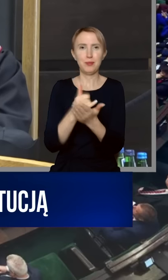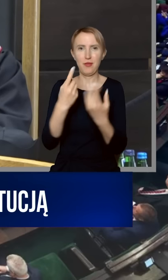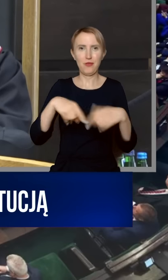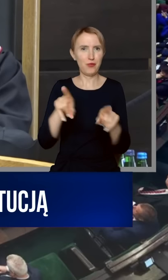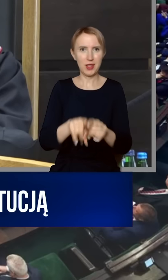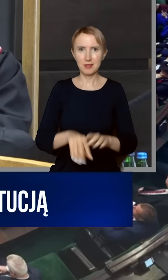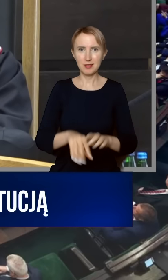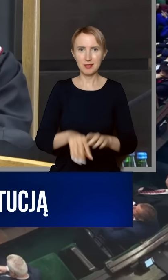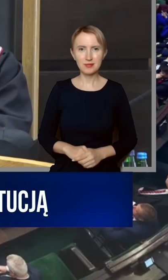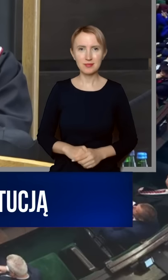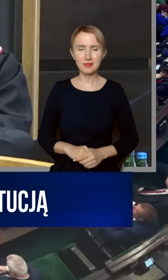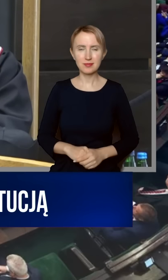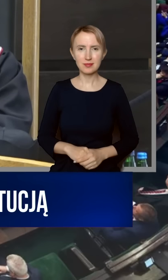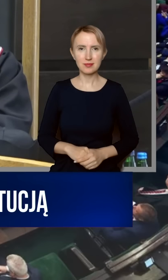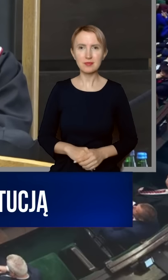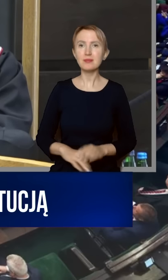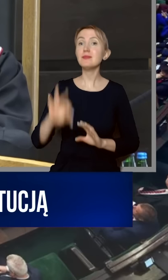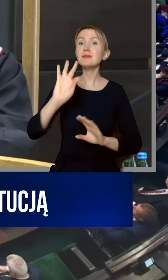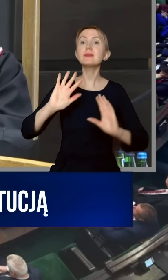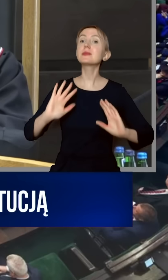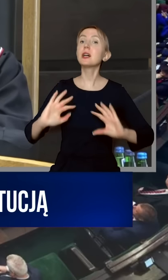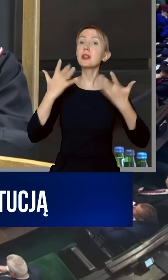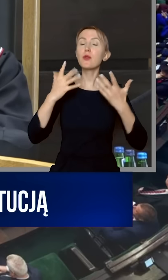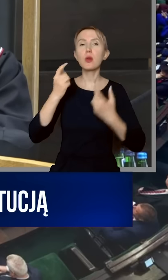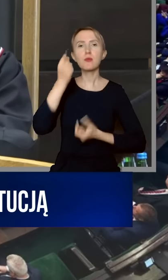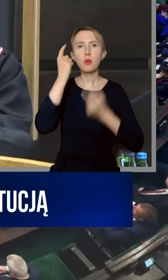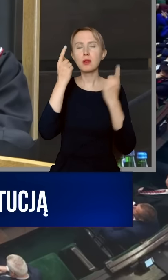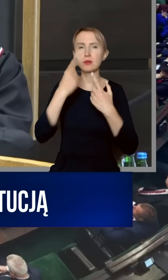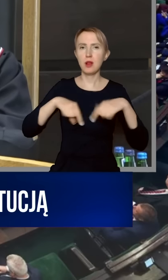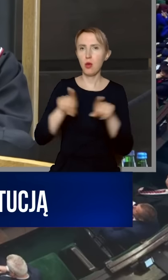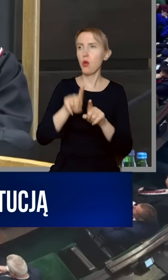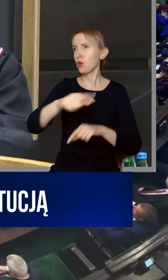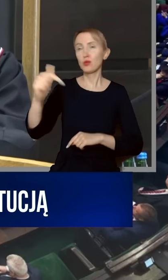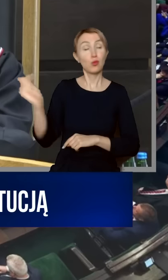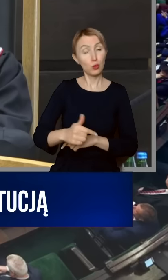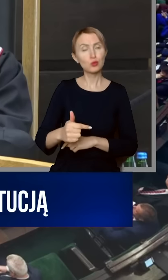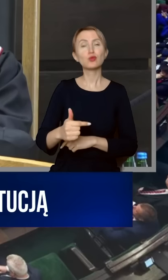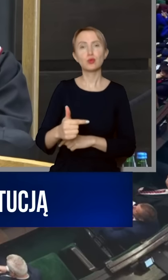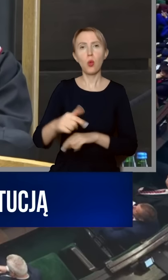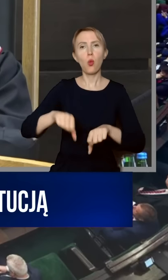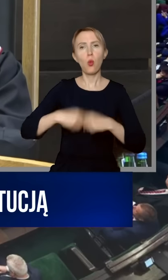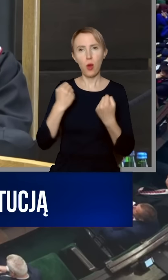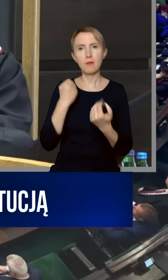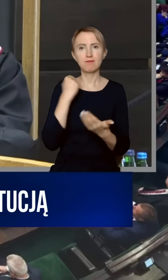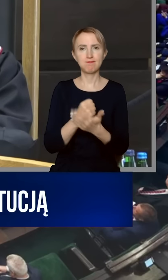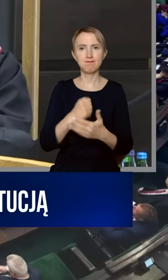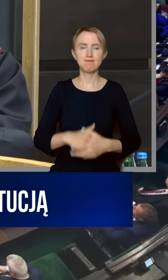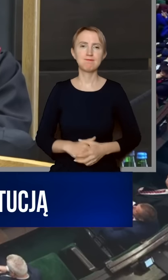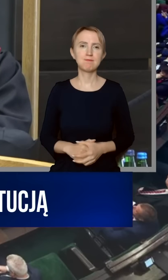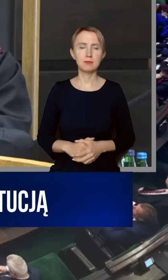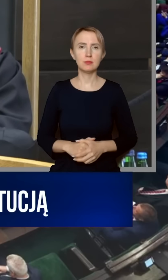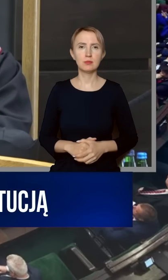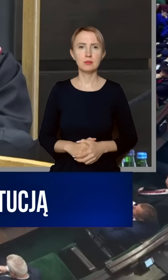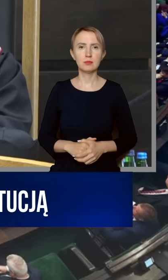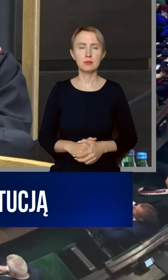pomieścić, bo żeby te swoje rewolucyjne pomysły zrealizować, no to muszą po prostu naruszać przepisy miłej